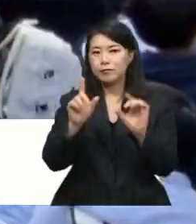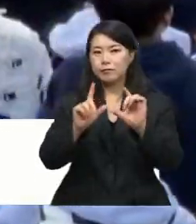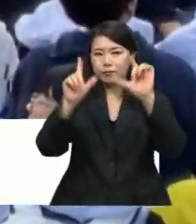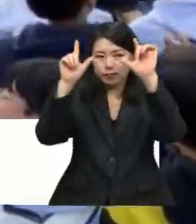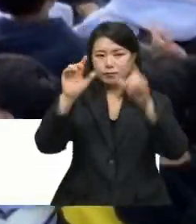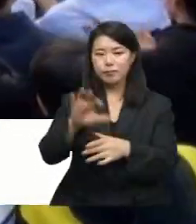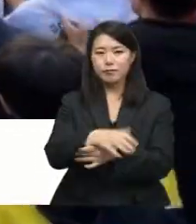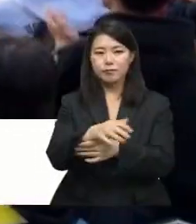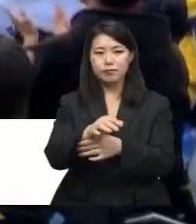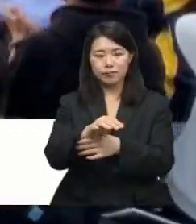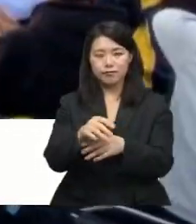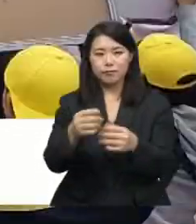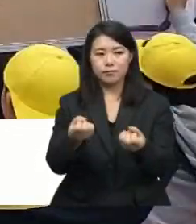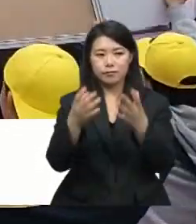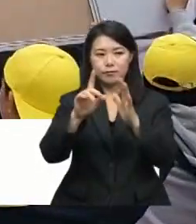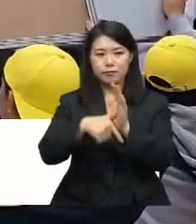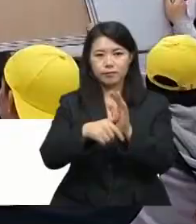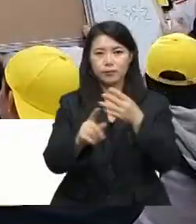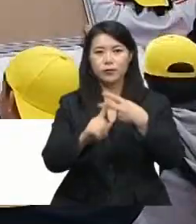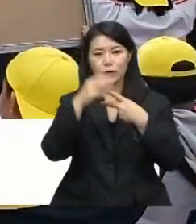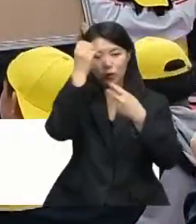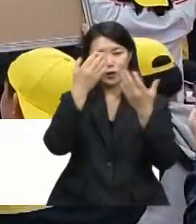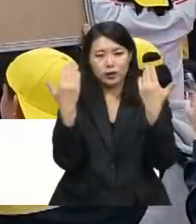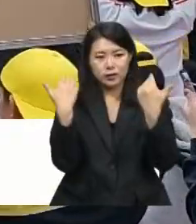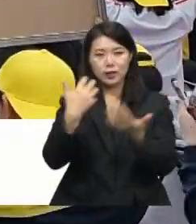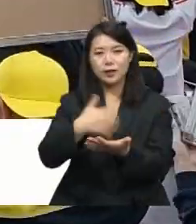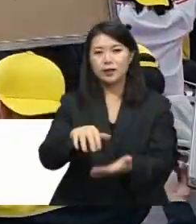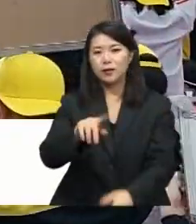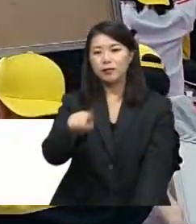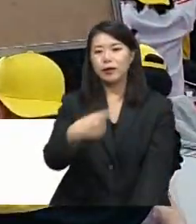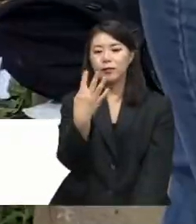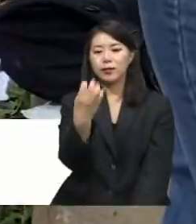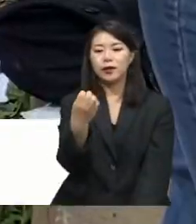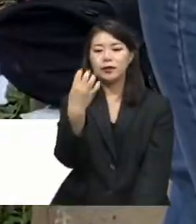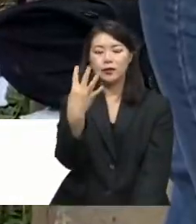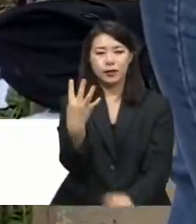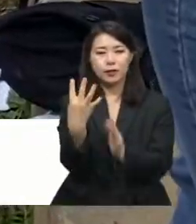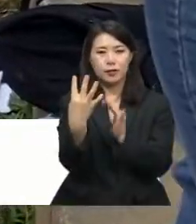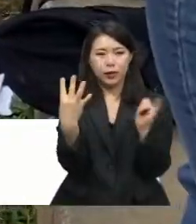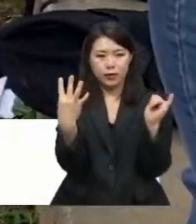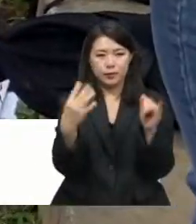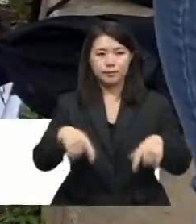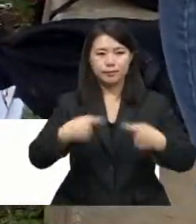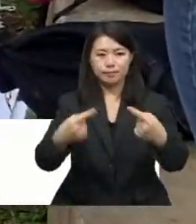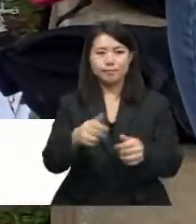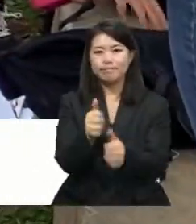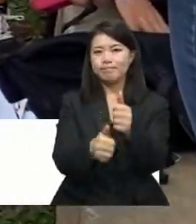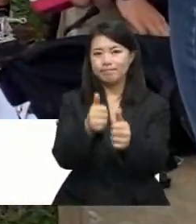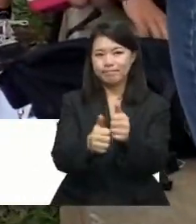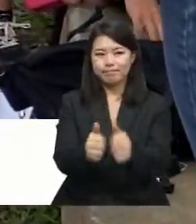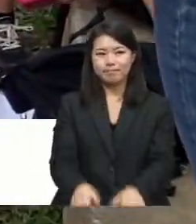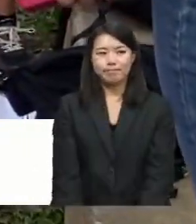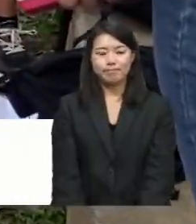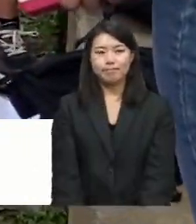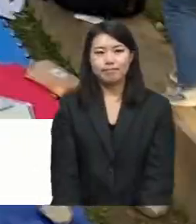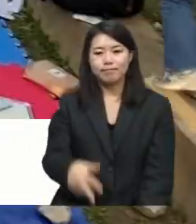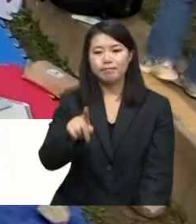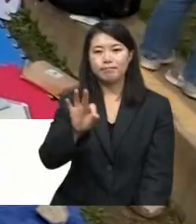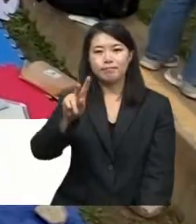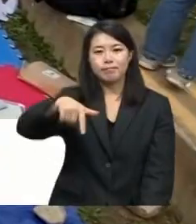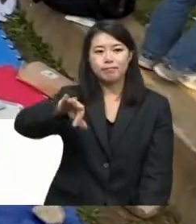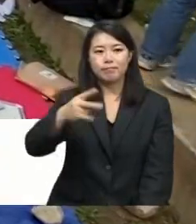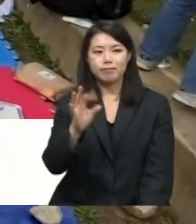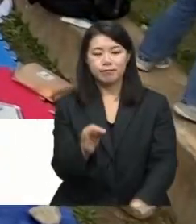골든 베스에 관내 중고등학생 144명이 참여해 치열한 경쟁을 벌렸습니다 다산 정양군 선생의